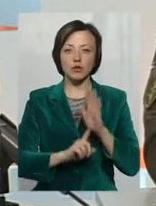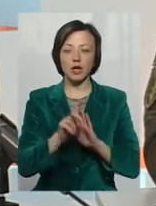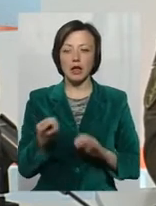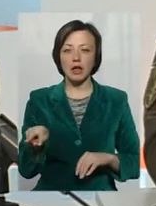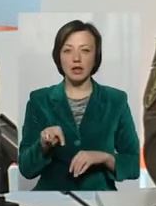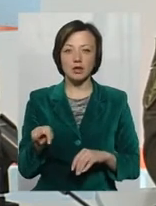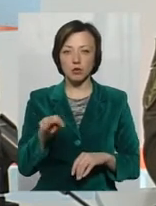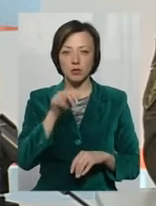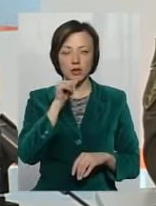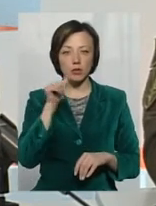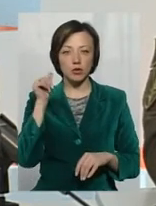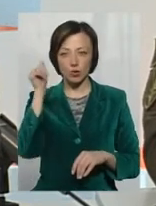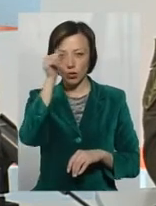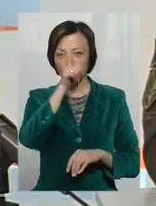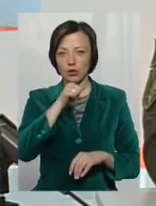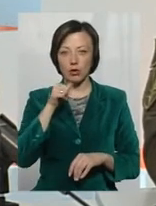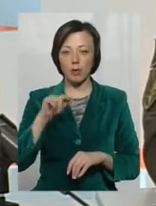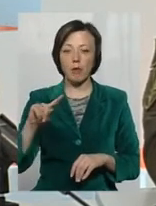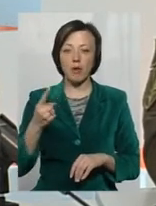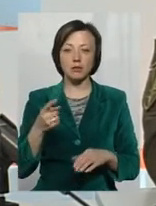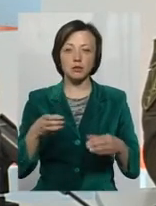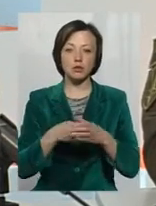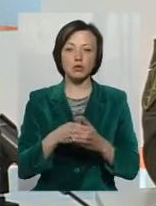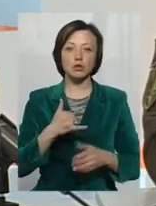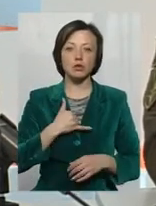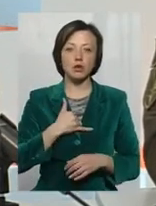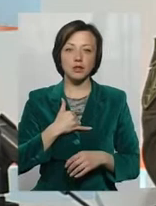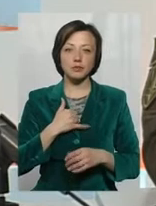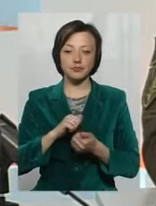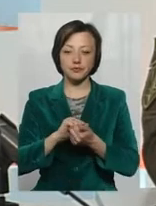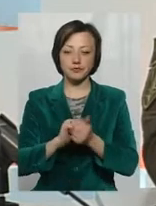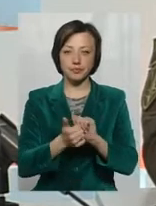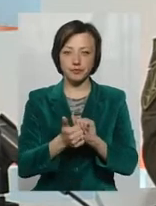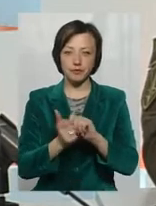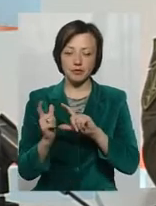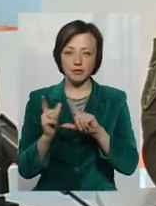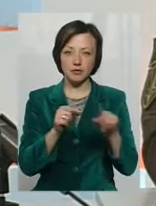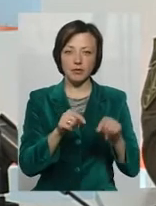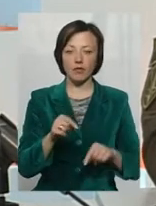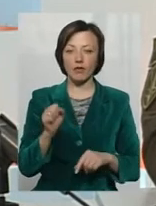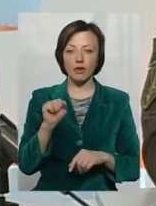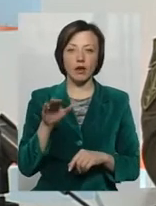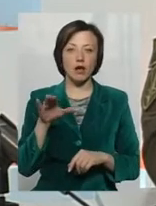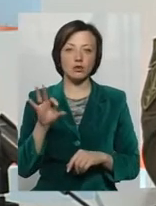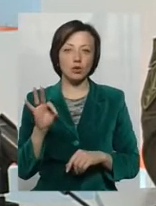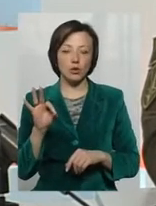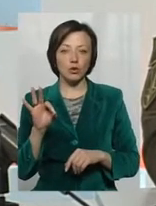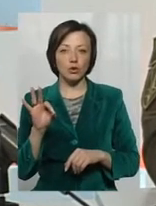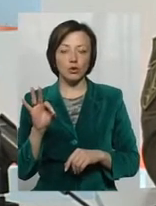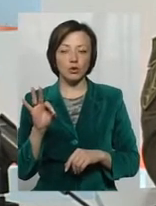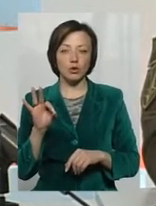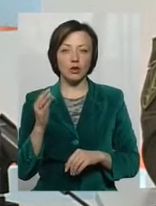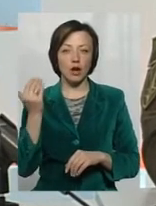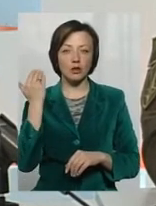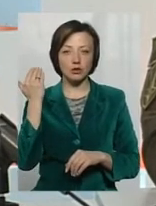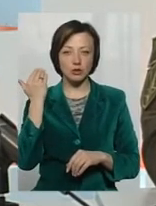листопада минулого року, перший підрозділ у нас вибули на ротацію в зону проведення антитерористичної операції.